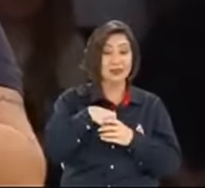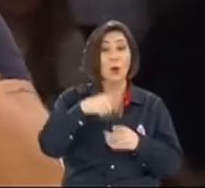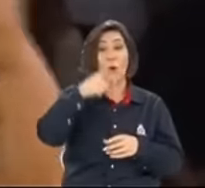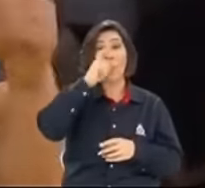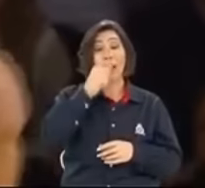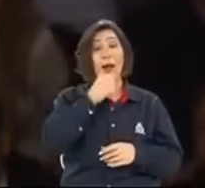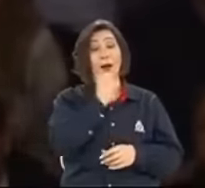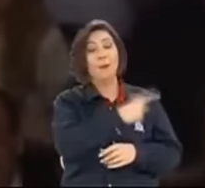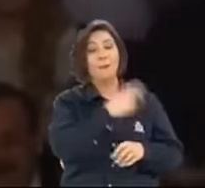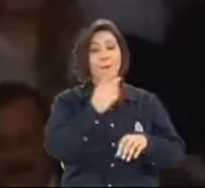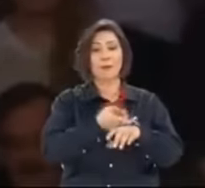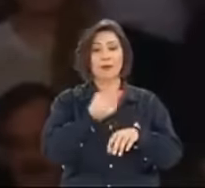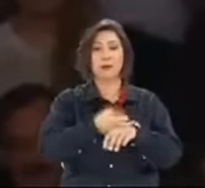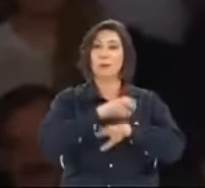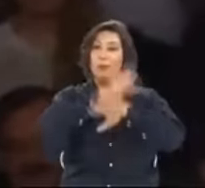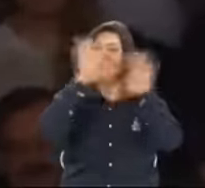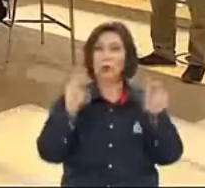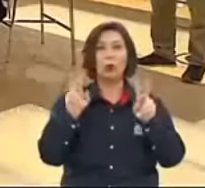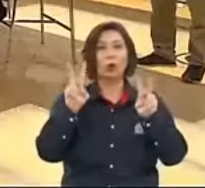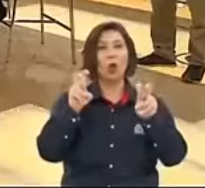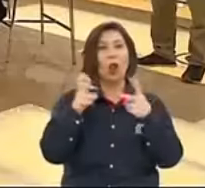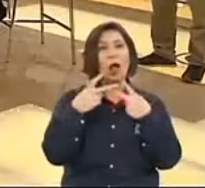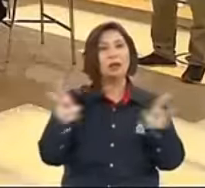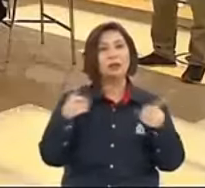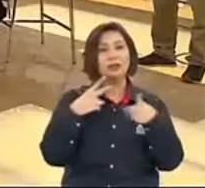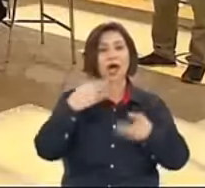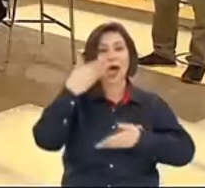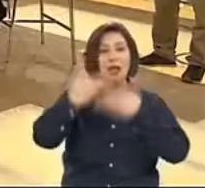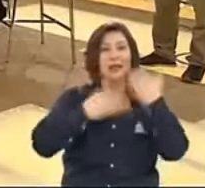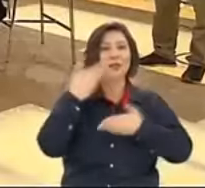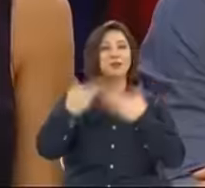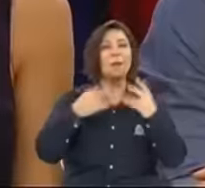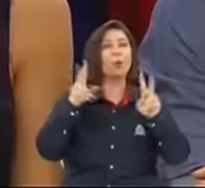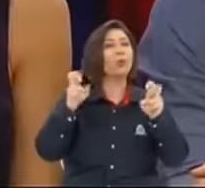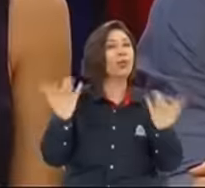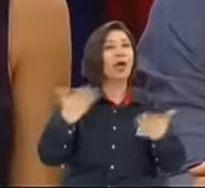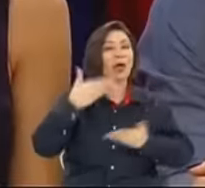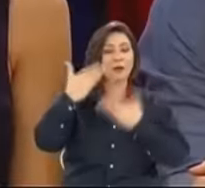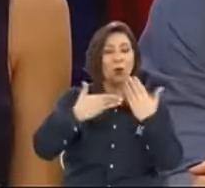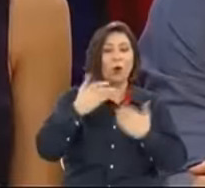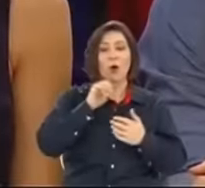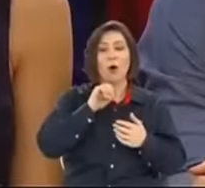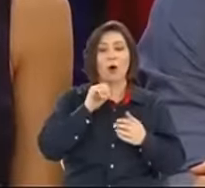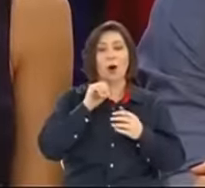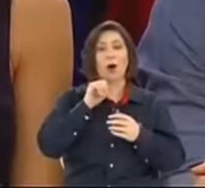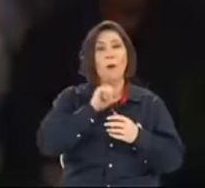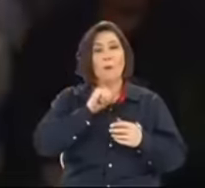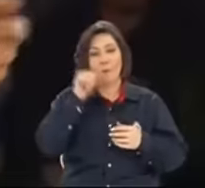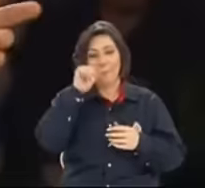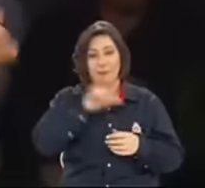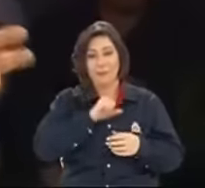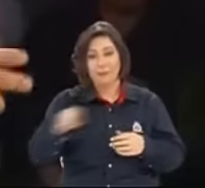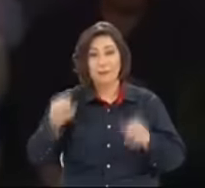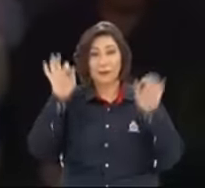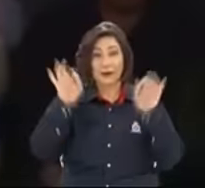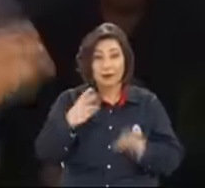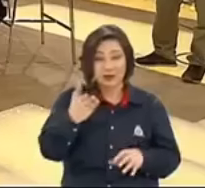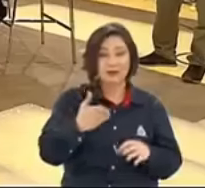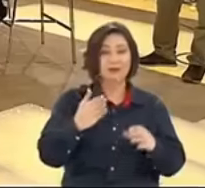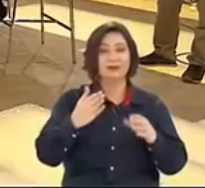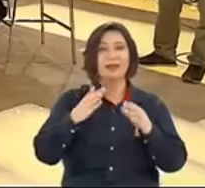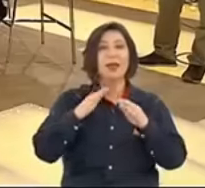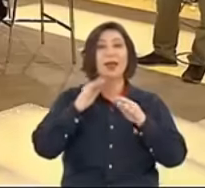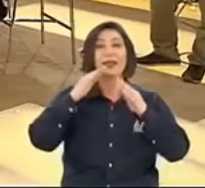abi maşallah bütün konuları açtı benimle ilgili, yani anlatacağım konuları. Mesela osuruktan başladı. Ne bileyim,